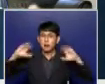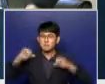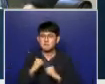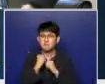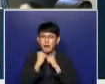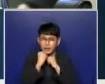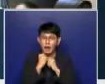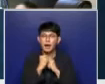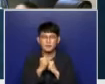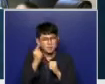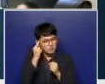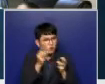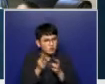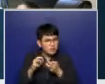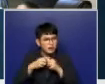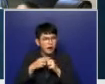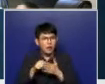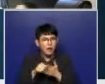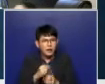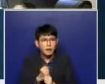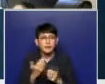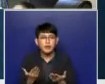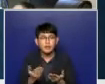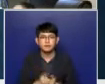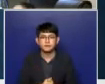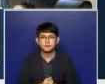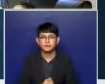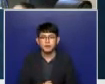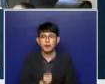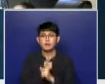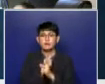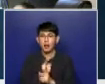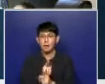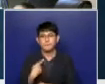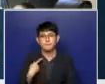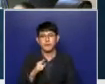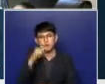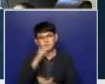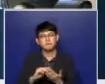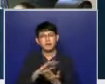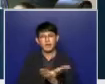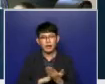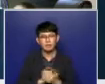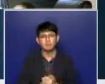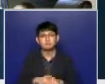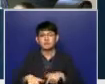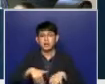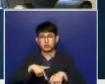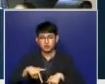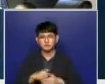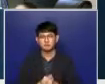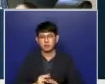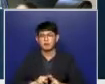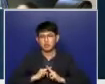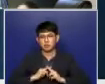2572ทีนี้มันเป็นหัวมังกุท้ายมงกรรถไฟฟ้าเนี่ยอู่มันอยู่ที่หมอชิดเริ่มต้นจาก